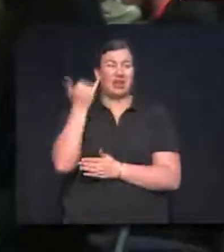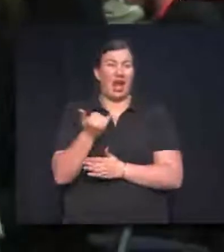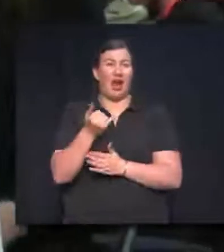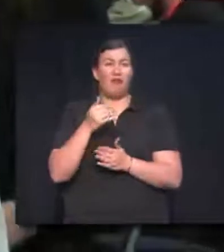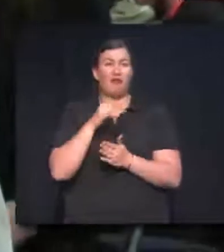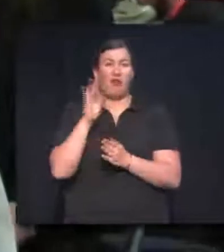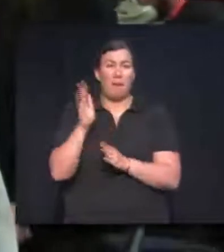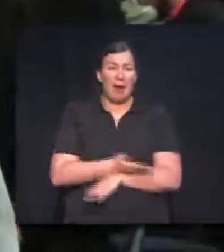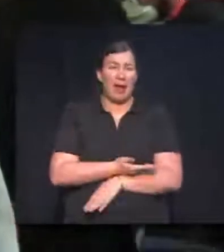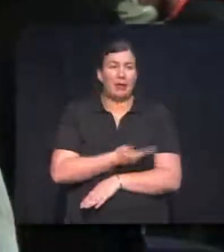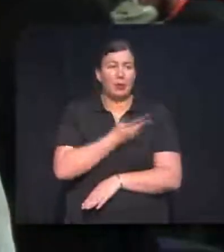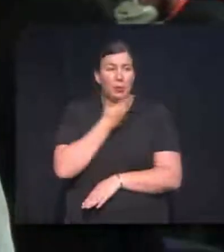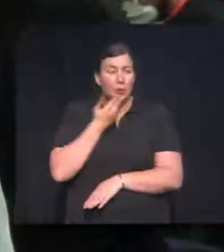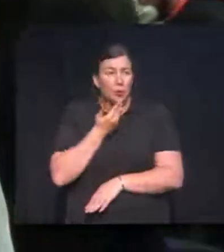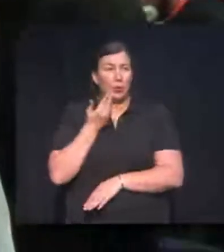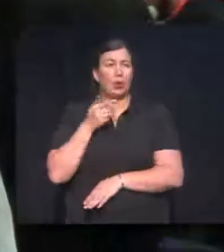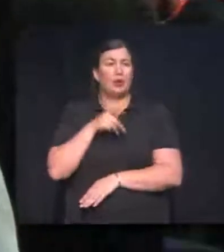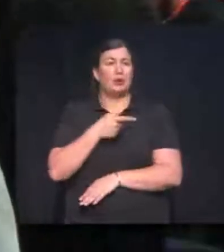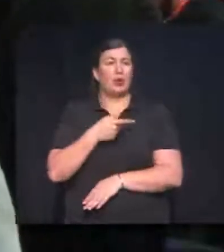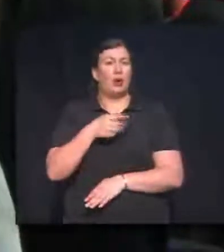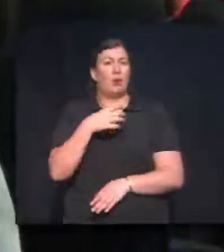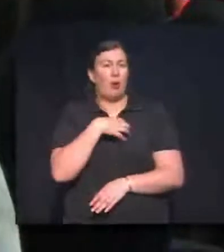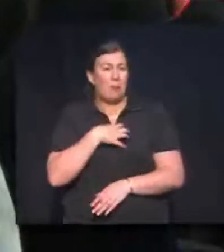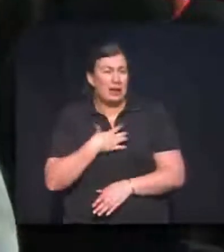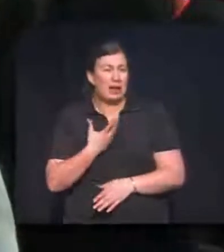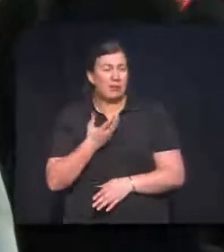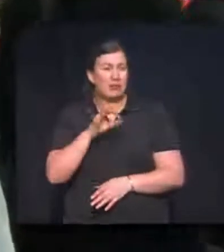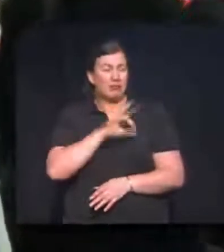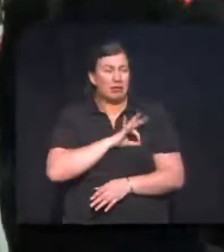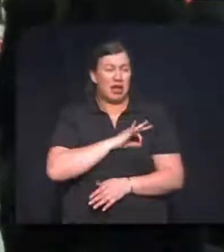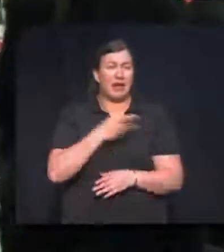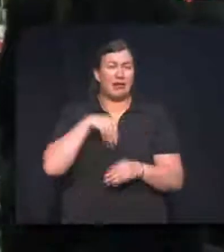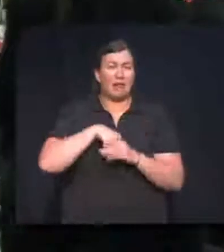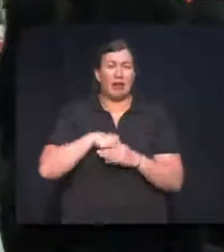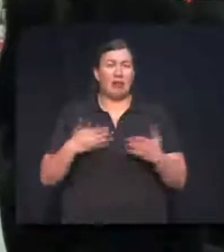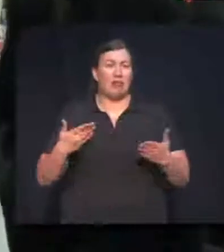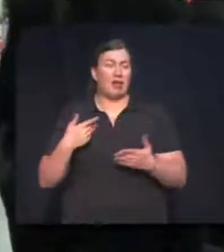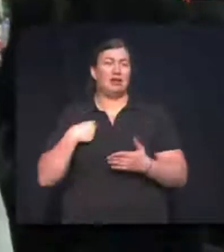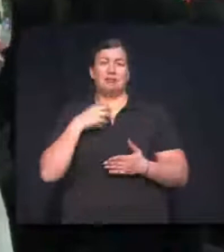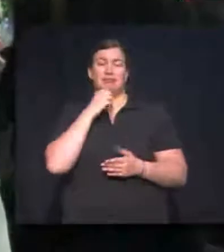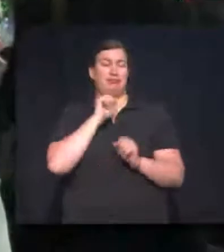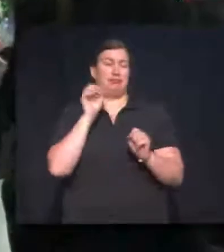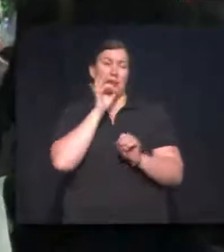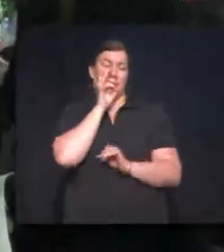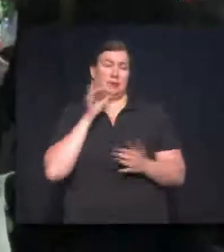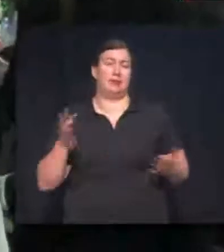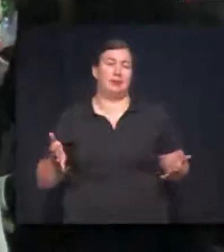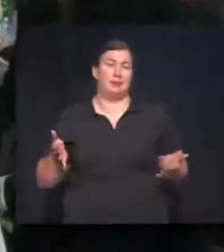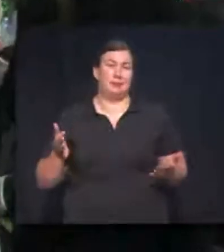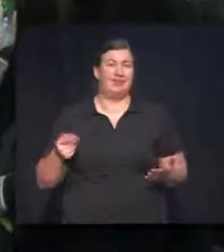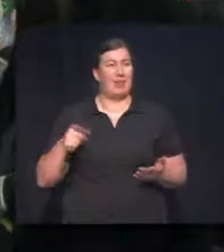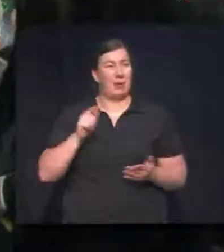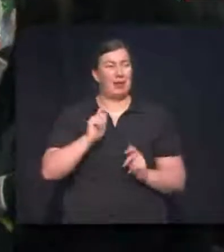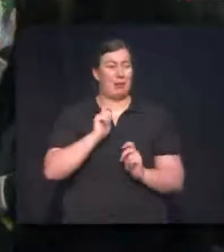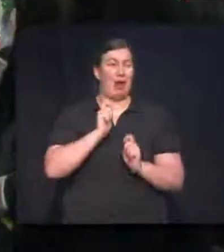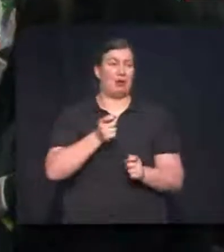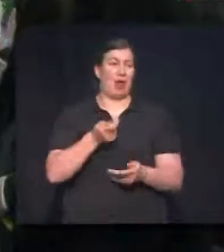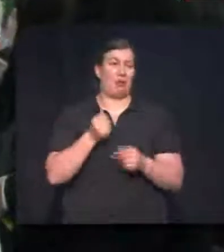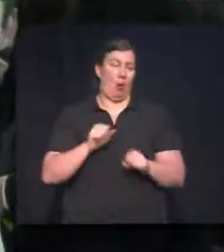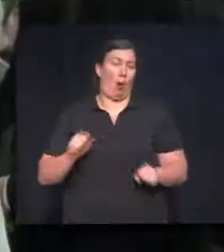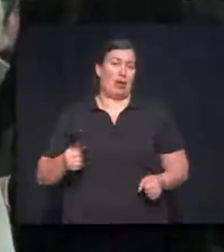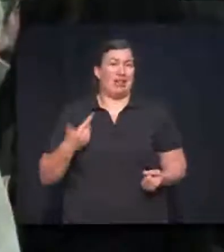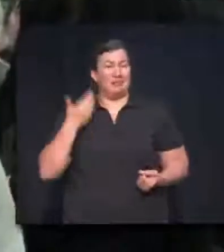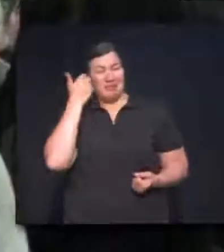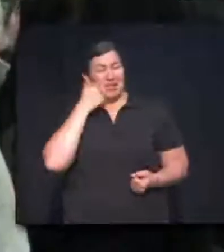um die Programmatik dieser Partei zu kümmern und auch Beschlüsse zu fassen und mit diesem Antrag ist das möglich lasst es uns